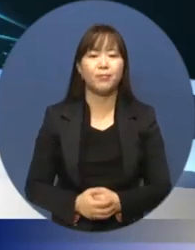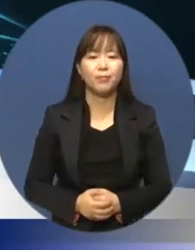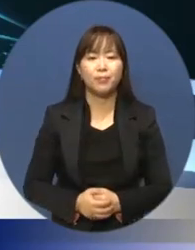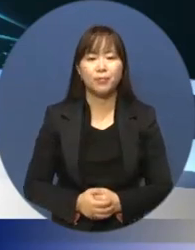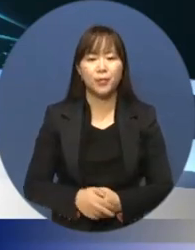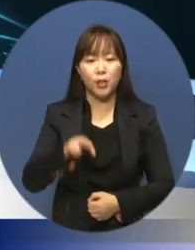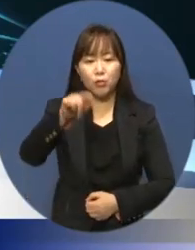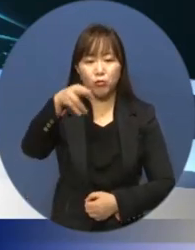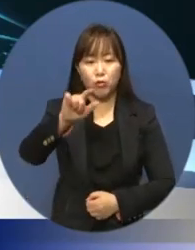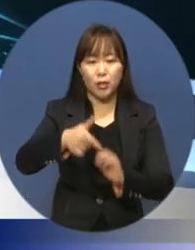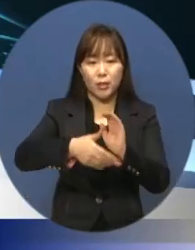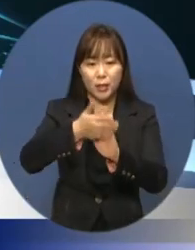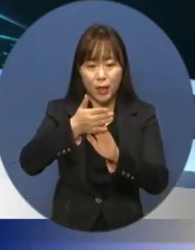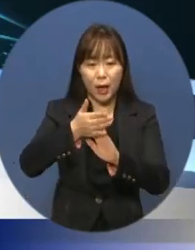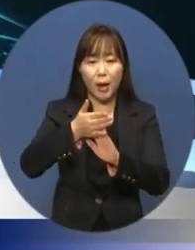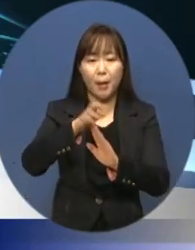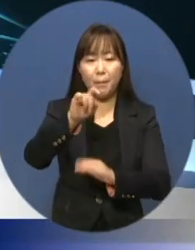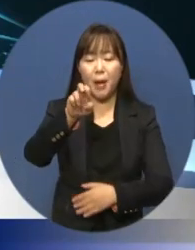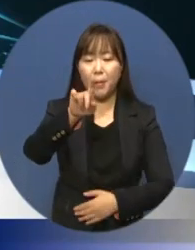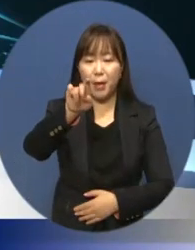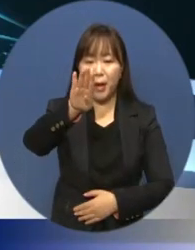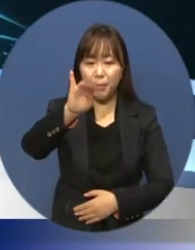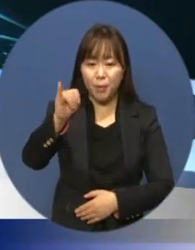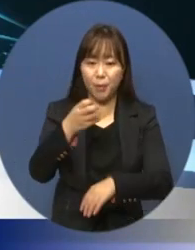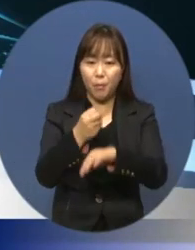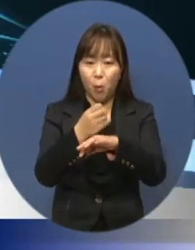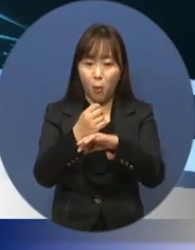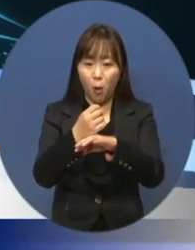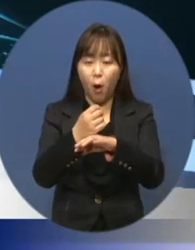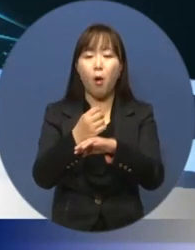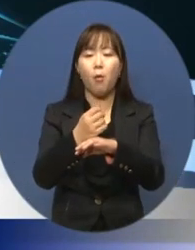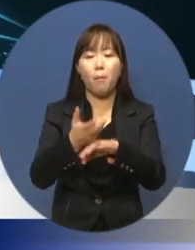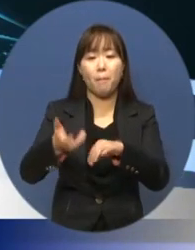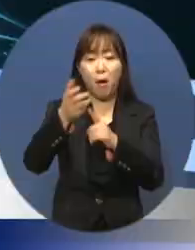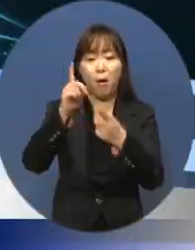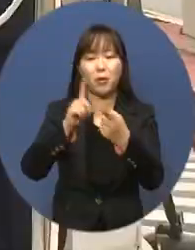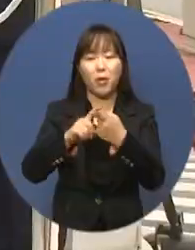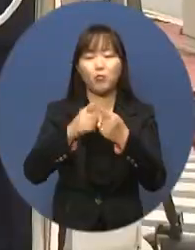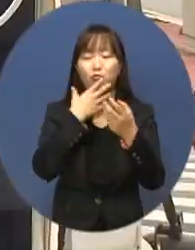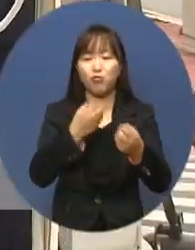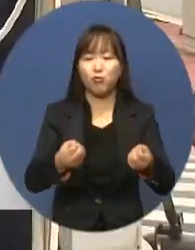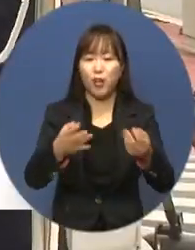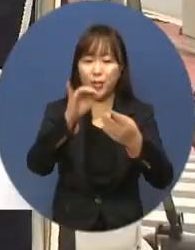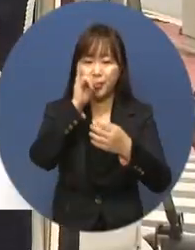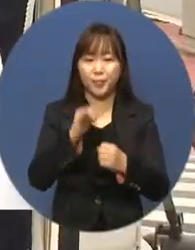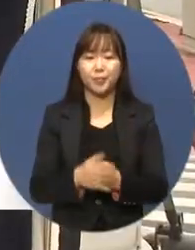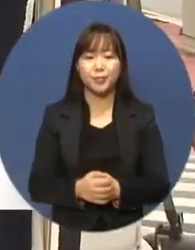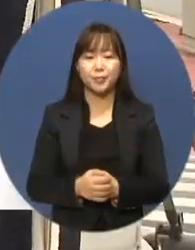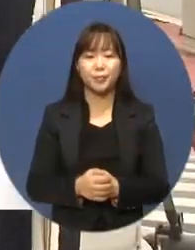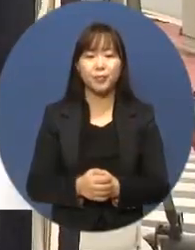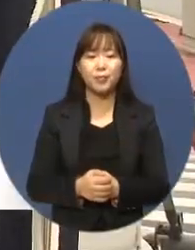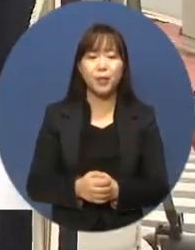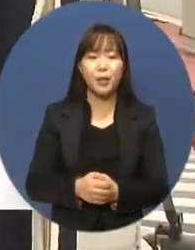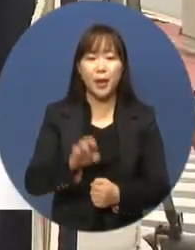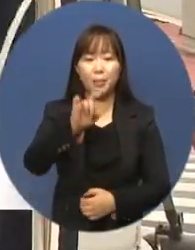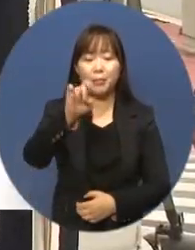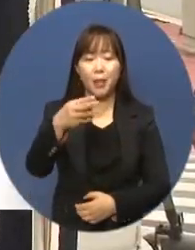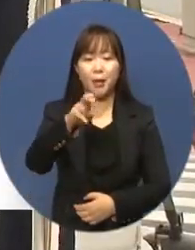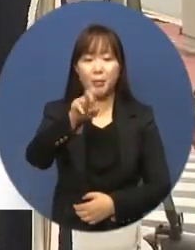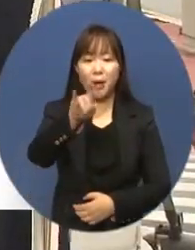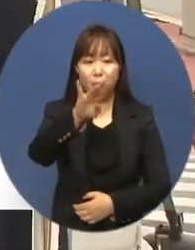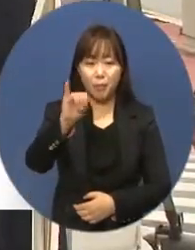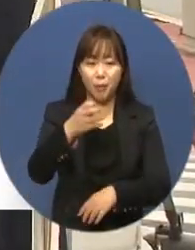순천시가 순천의 8 마비 보물 성격을 축하하는 자리를 가졌습니다 순천시는 순천 팔마 비에